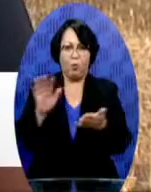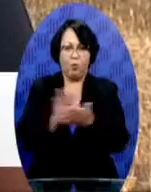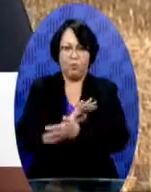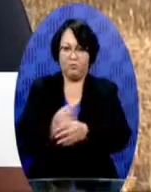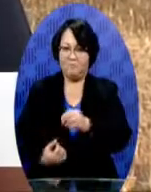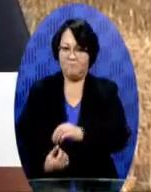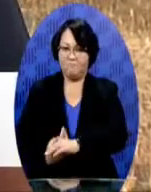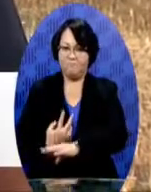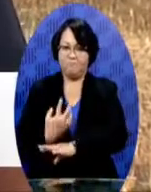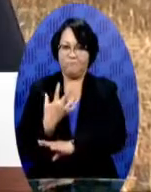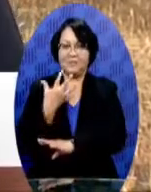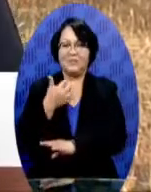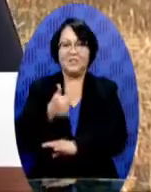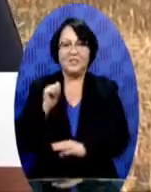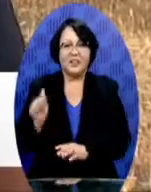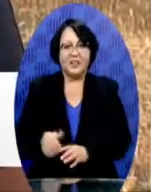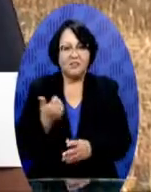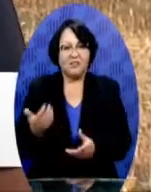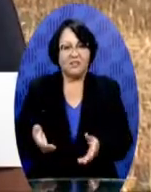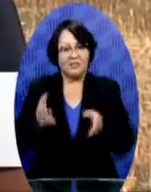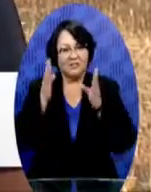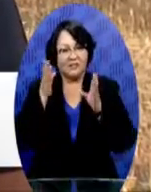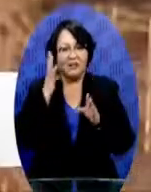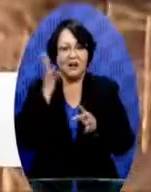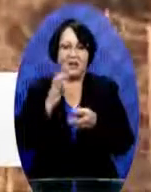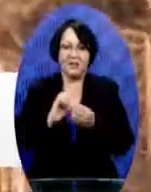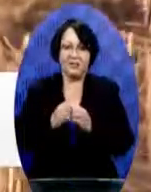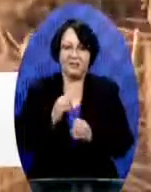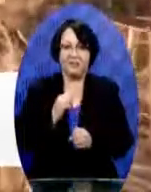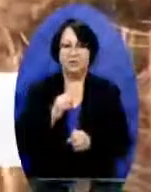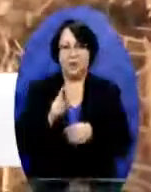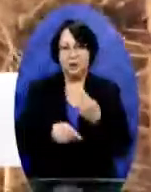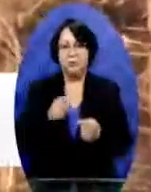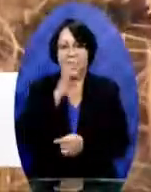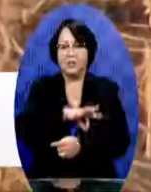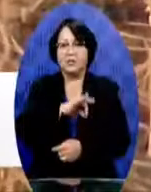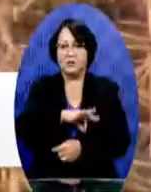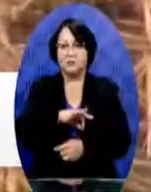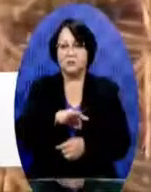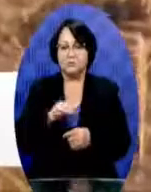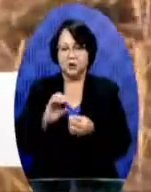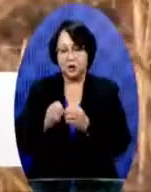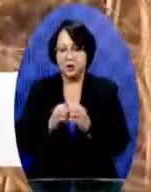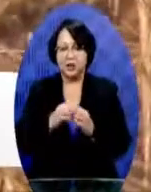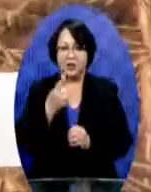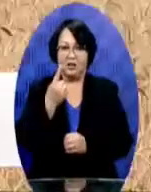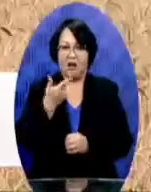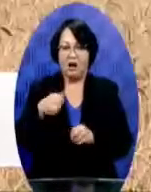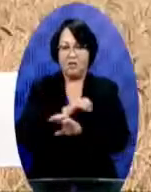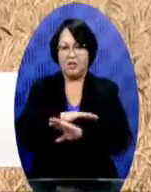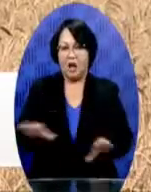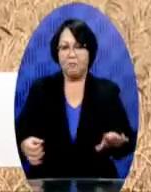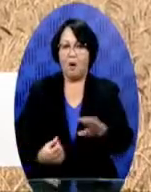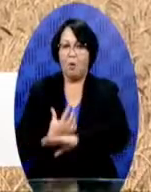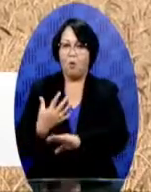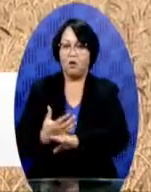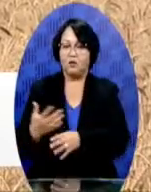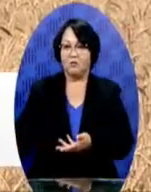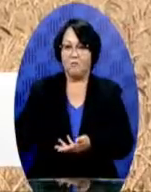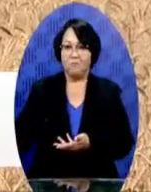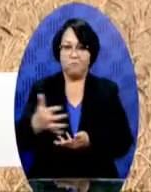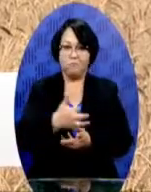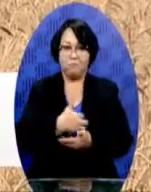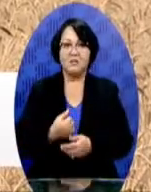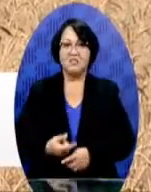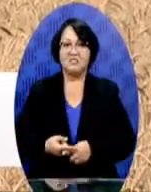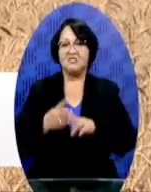болгох идэвхжүүлэх юм гэдэг илүү хэрэгэлцсэн. Энэ бүгдийг хийснээр бас нэг гагаас авч байгаа ургацын хэмжээ бол бас харьцангуй